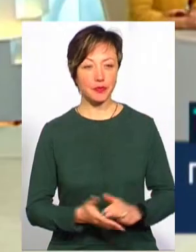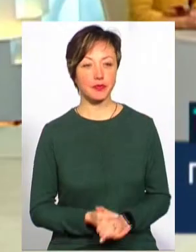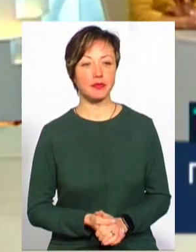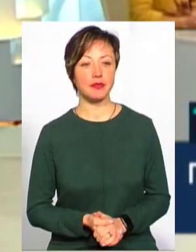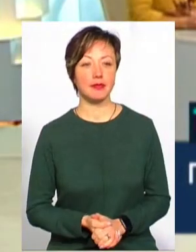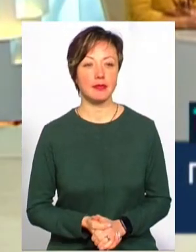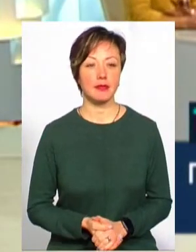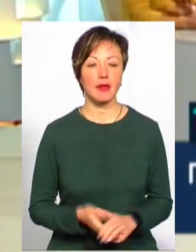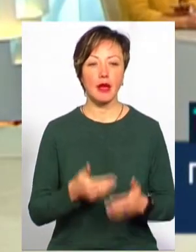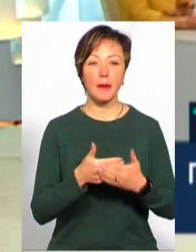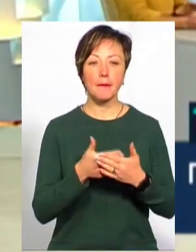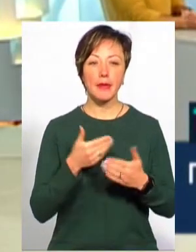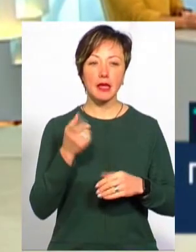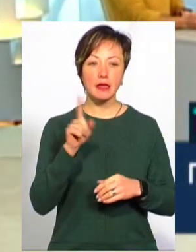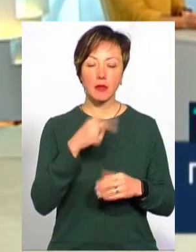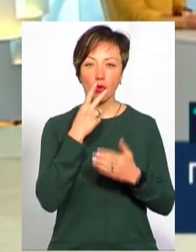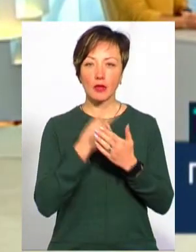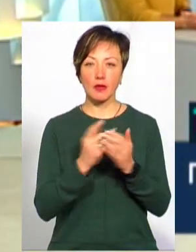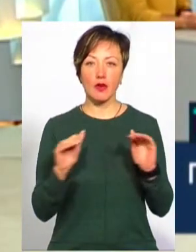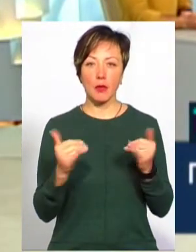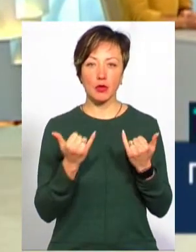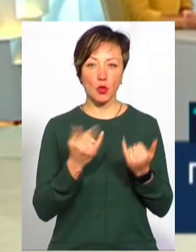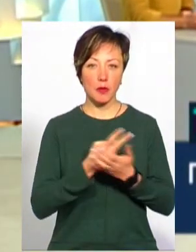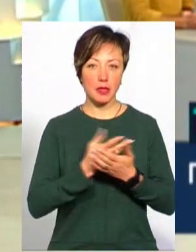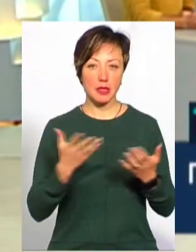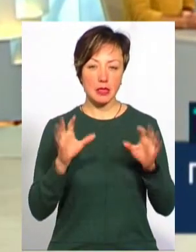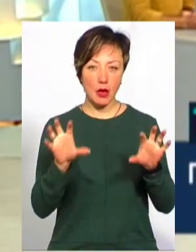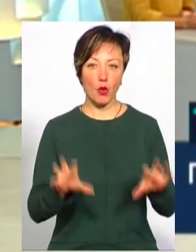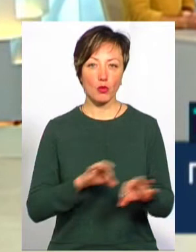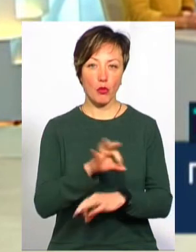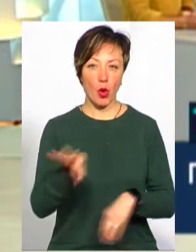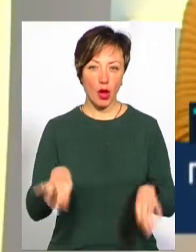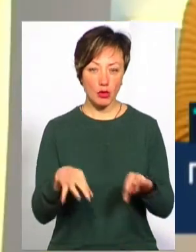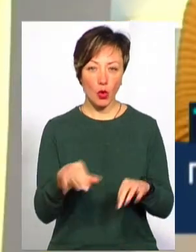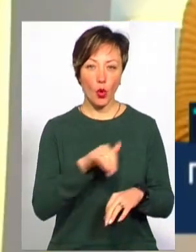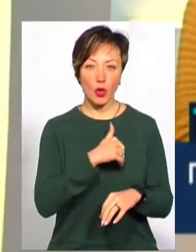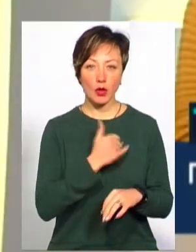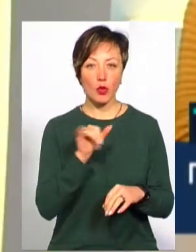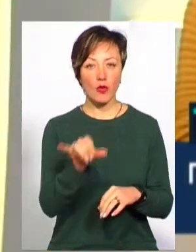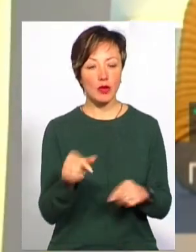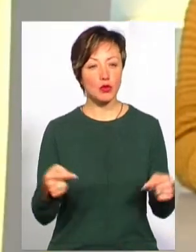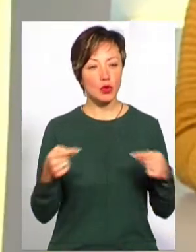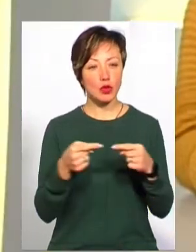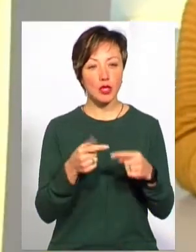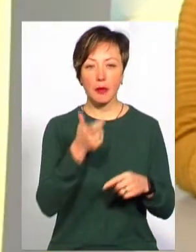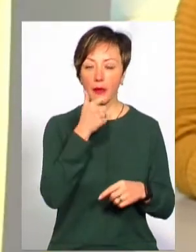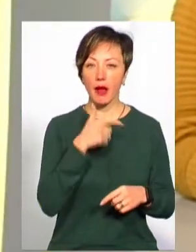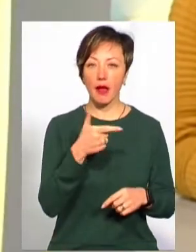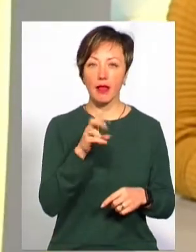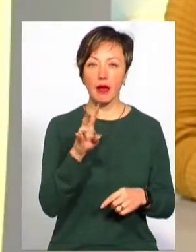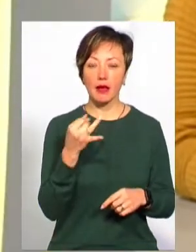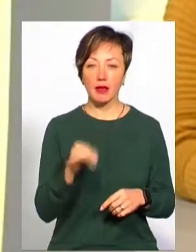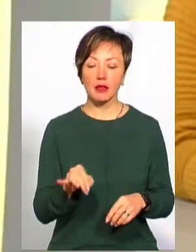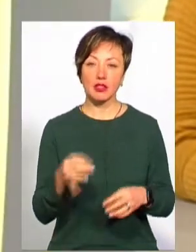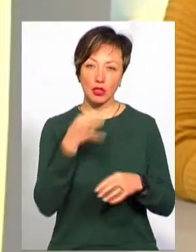вечора. Перед тим, як подивимося фрагмент із сьогоднішньої презентації законопроєкту, хотів у вас уточнити. От, пане Геннадію, скажіть, будь ласка, як